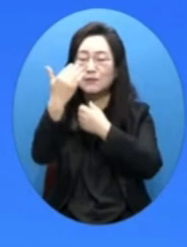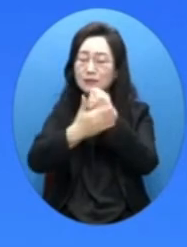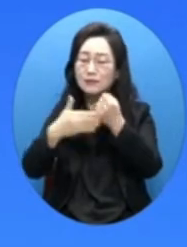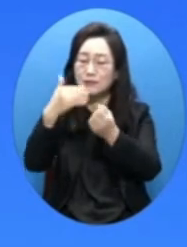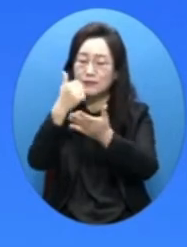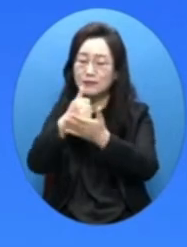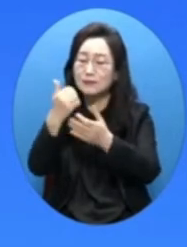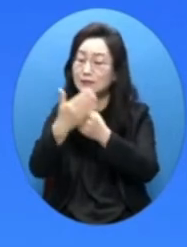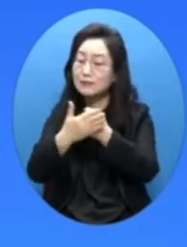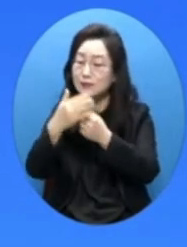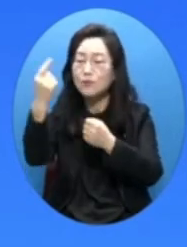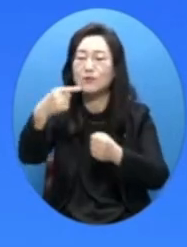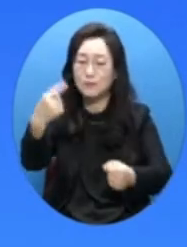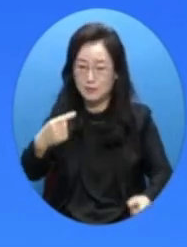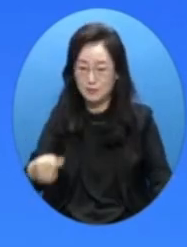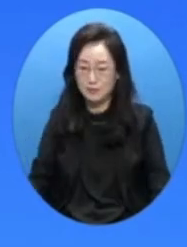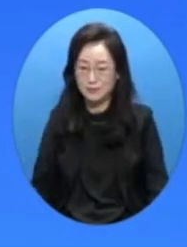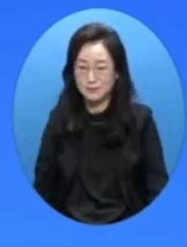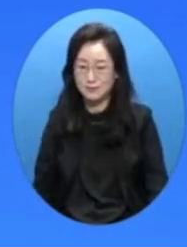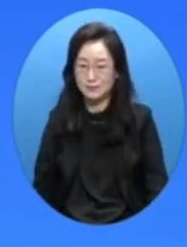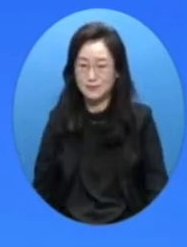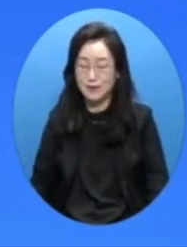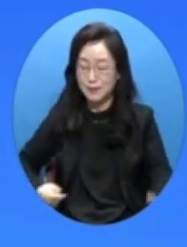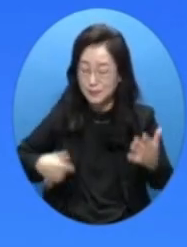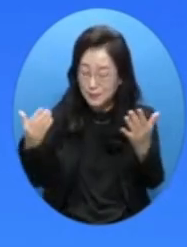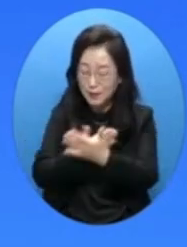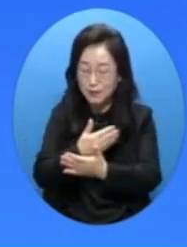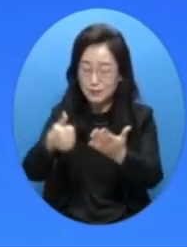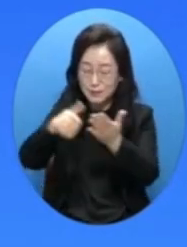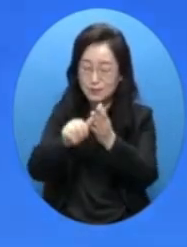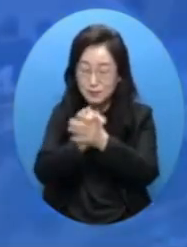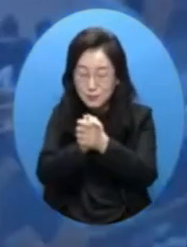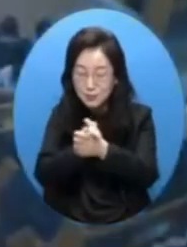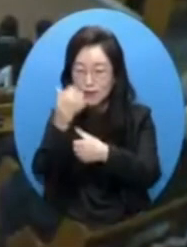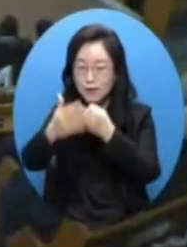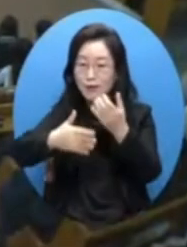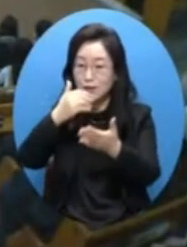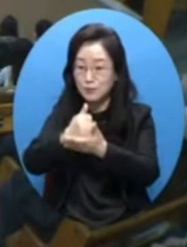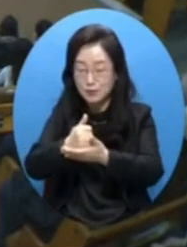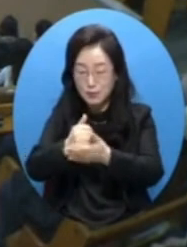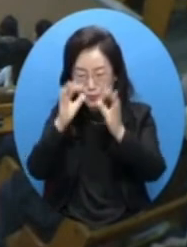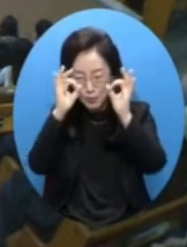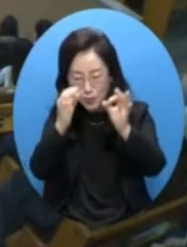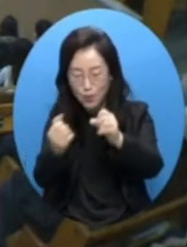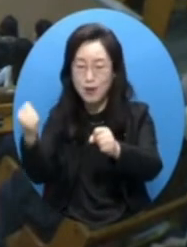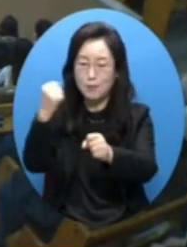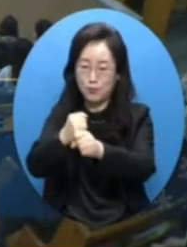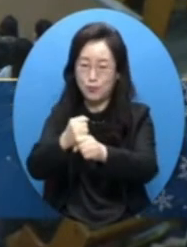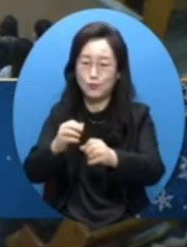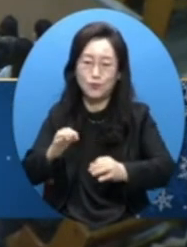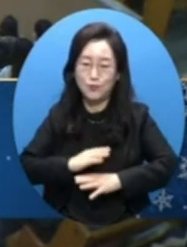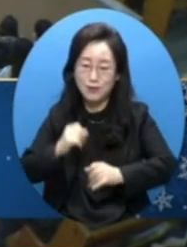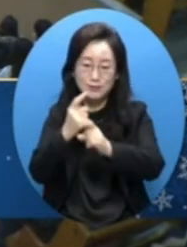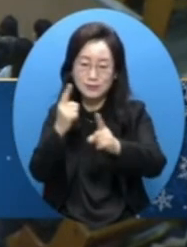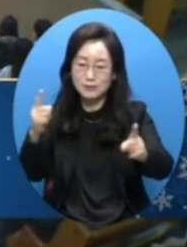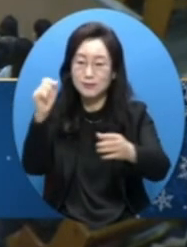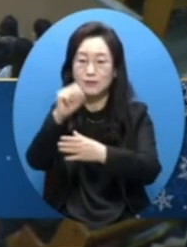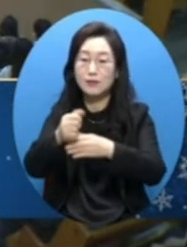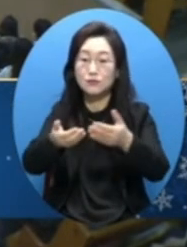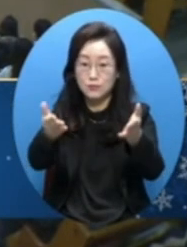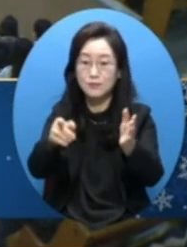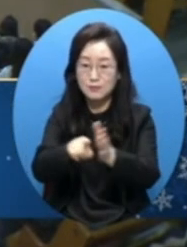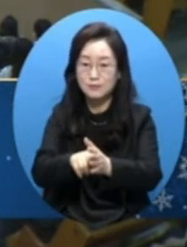임하게 될 것입니다 회개하고 엎드려 기도하면 하나님께서 우리를 회복시켜 주시고 놀라운 승리를 허락해